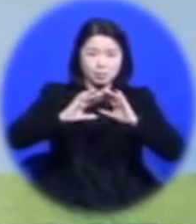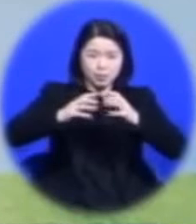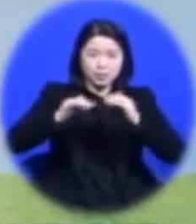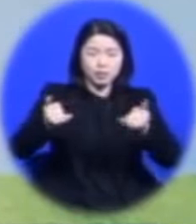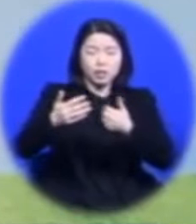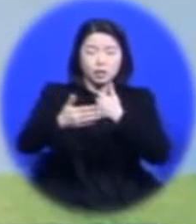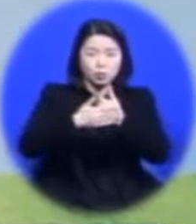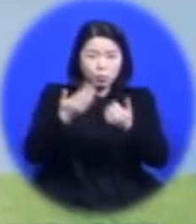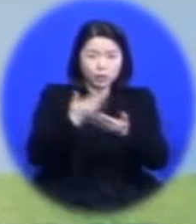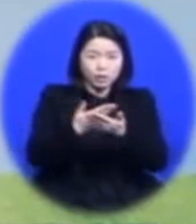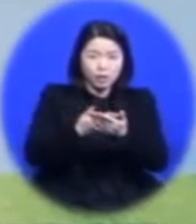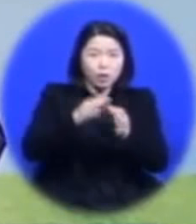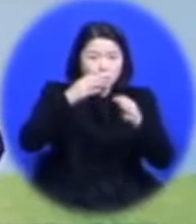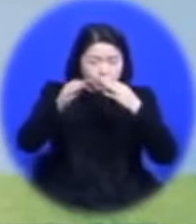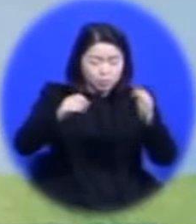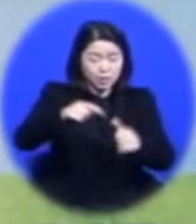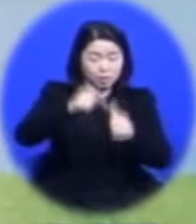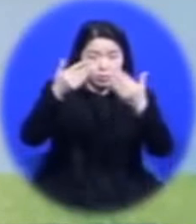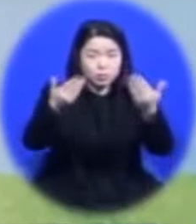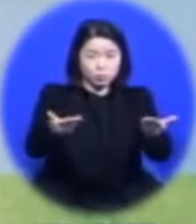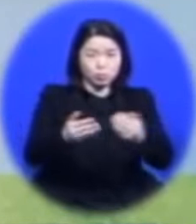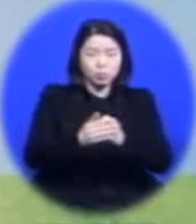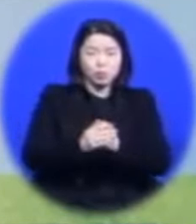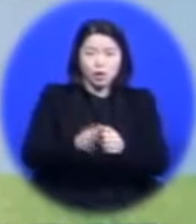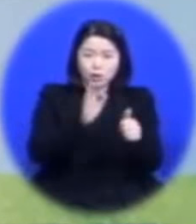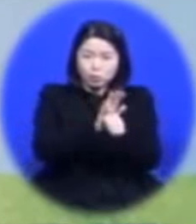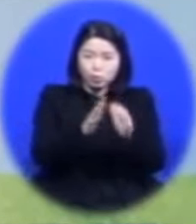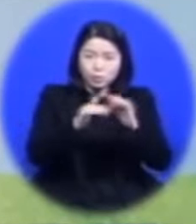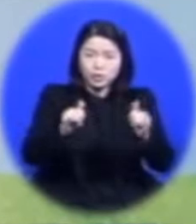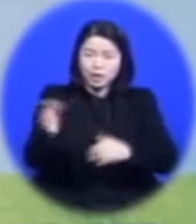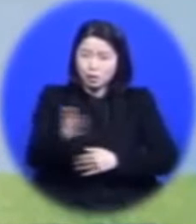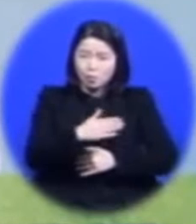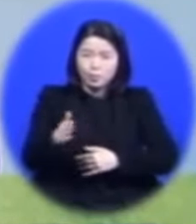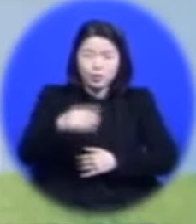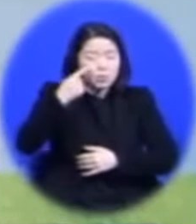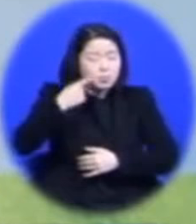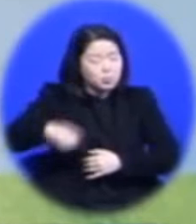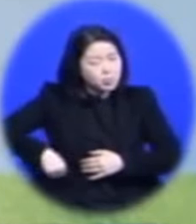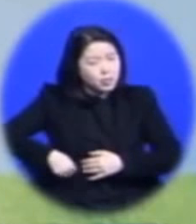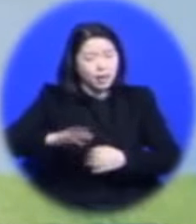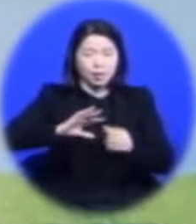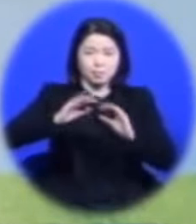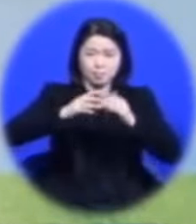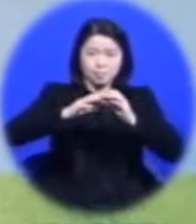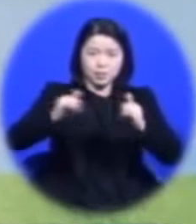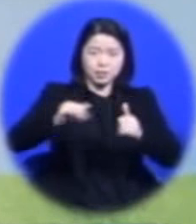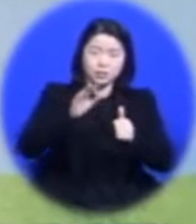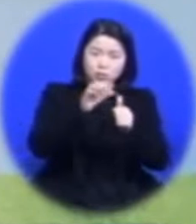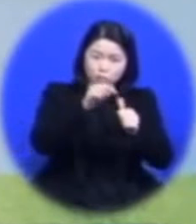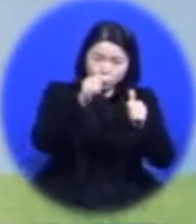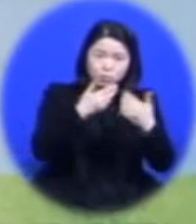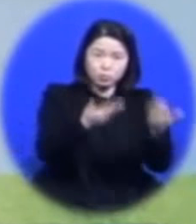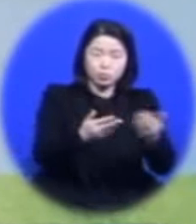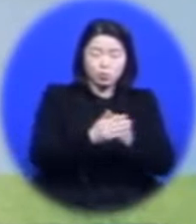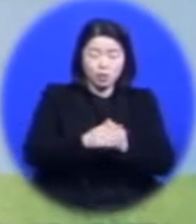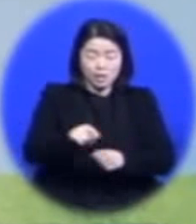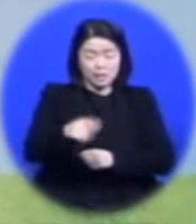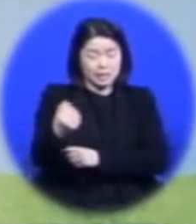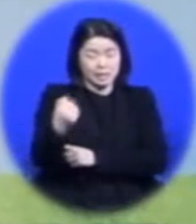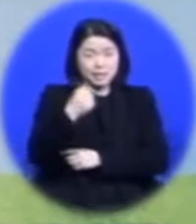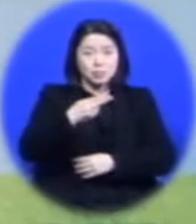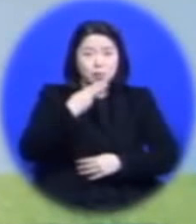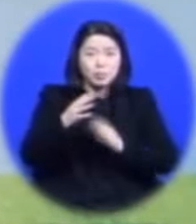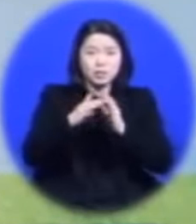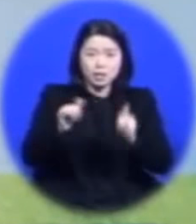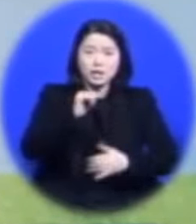부르짖을 때에 건져 주며 더울 사람 없는 불쌍한 백성을 건져준다 그는 힘없는 사람과 가난한 사람을